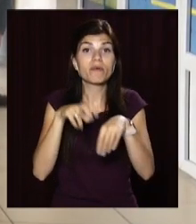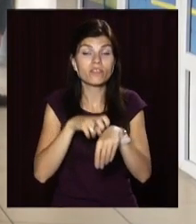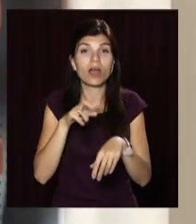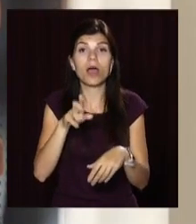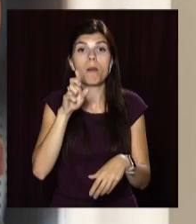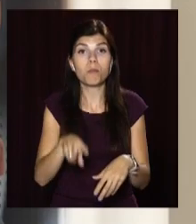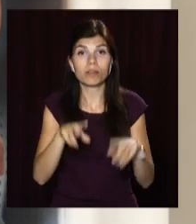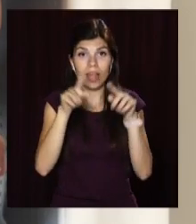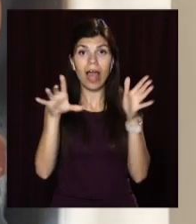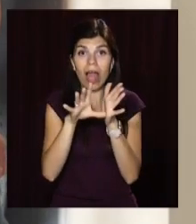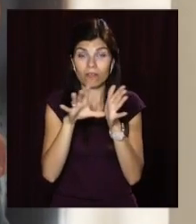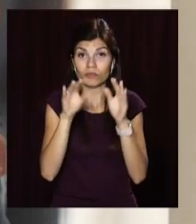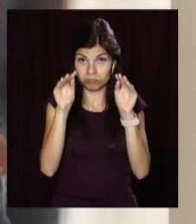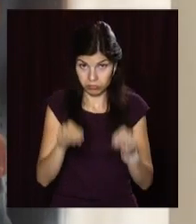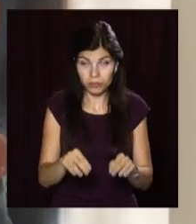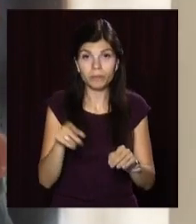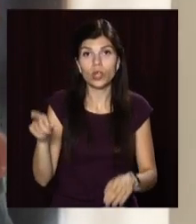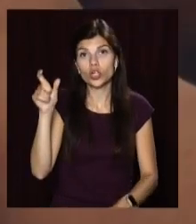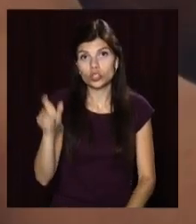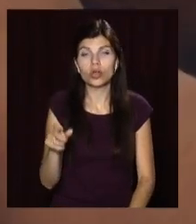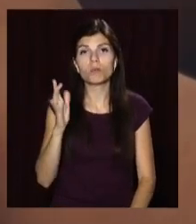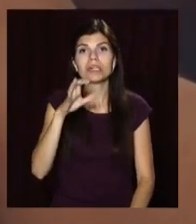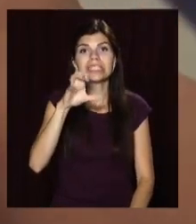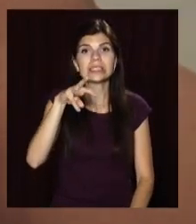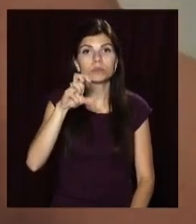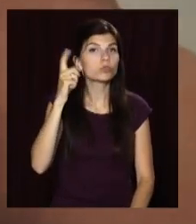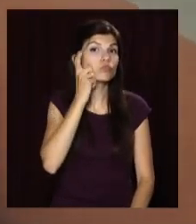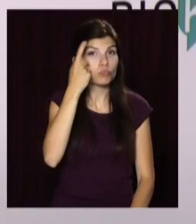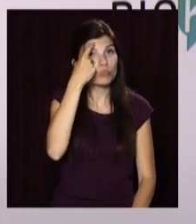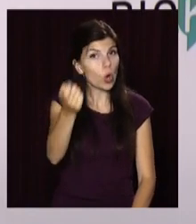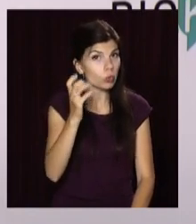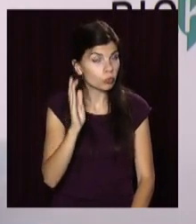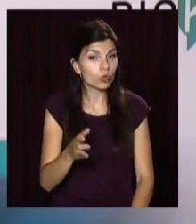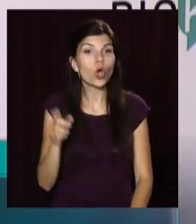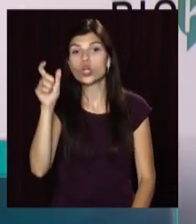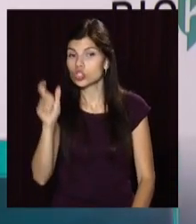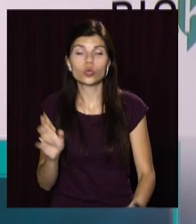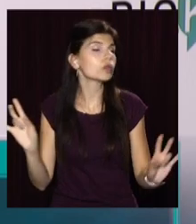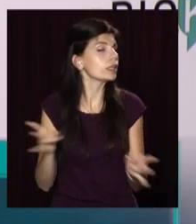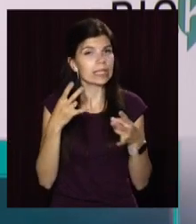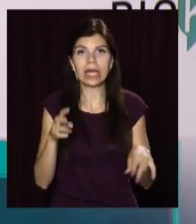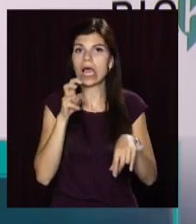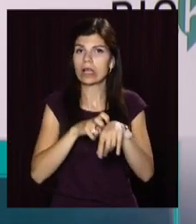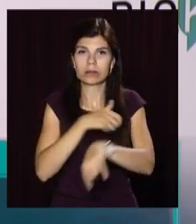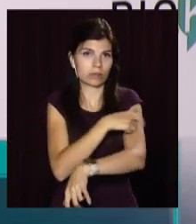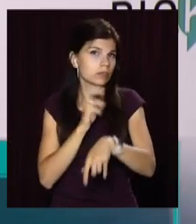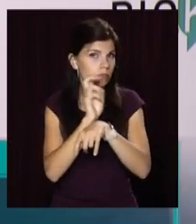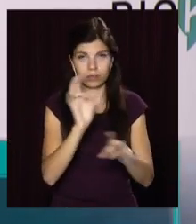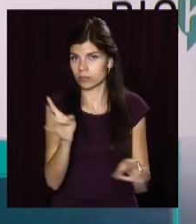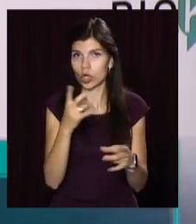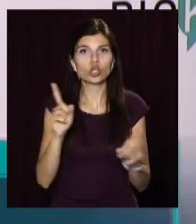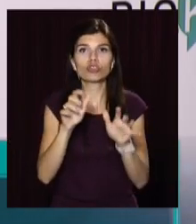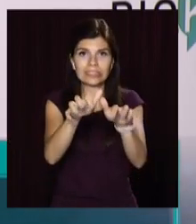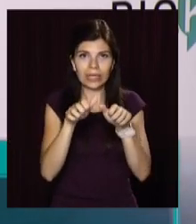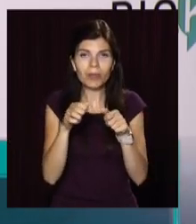електронний листок непрацездатності, пацієнту приходитиме СМС-повідомлення. Пацієнту не потрібно йти до лікаря, щоб